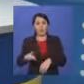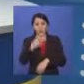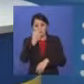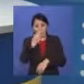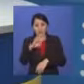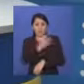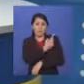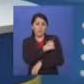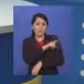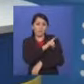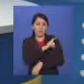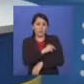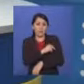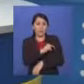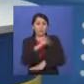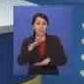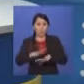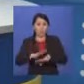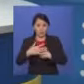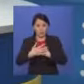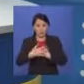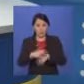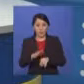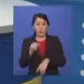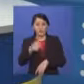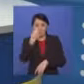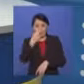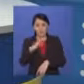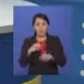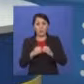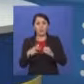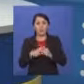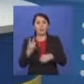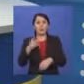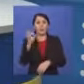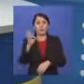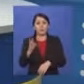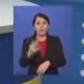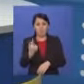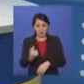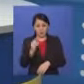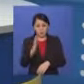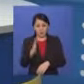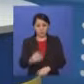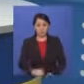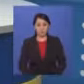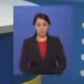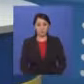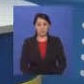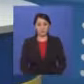мен медициналық препараттардың тұрақтандыру қоры ашылады. Мұндағы дәрі-дәрмек 15-20%-ке арзанға